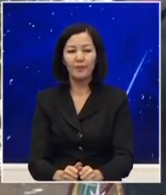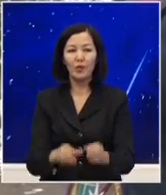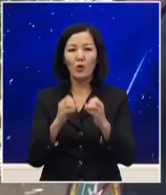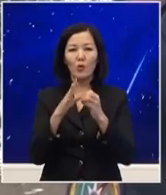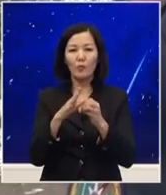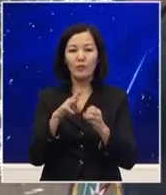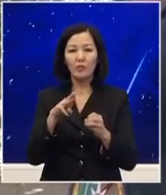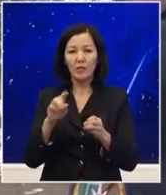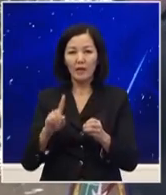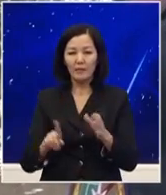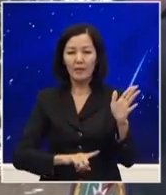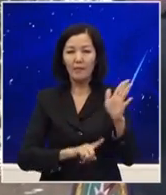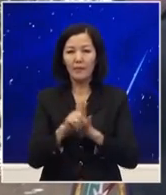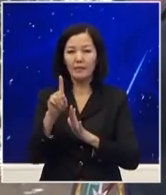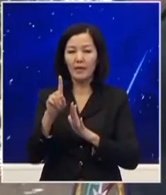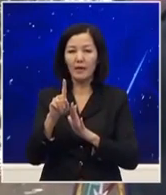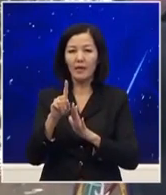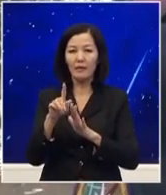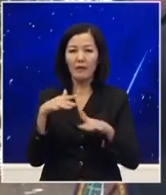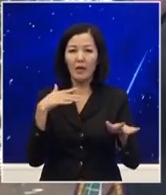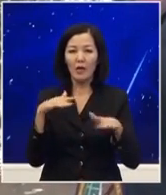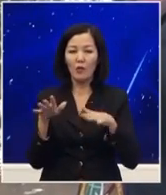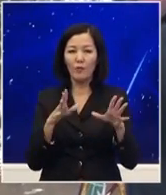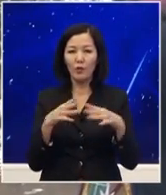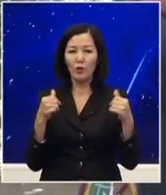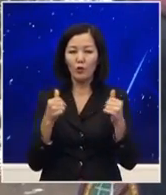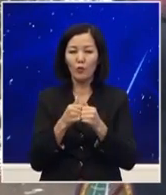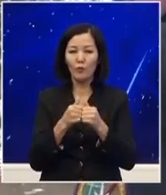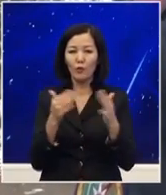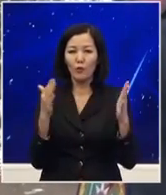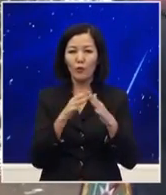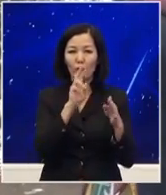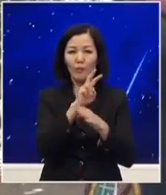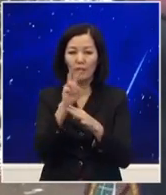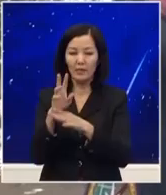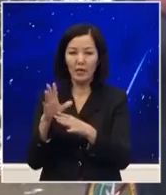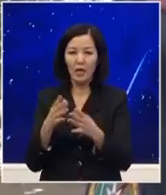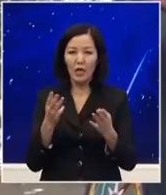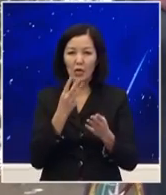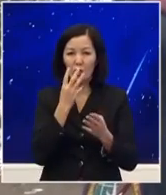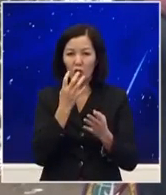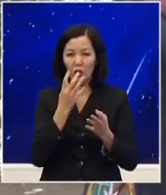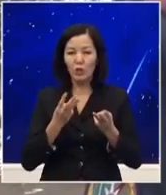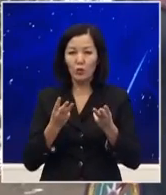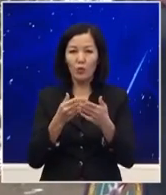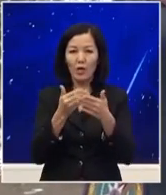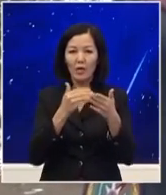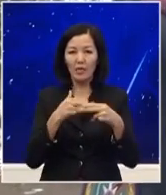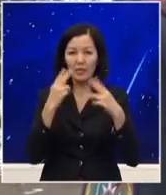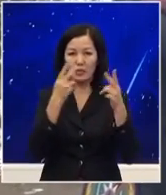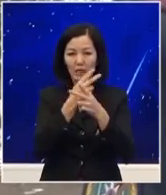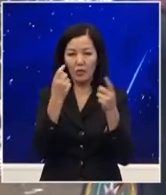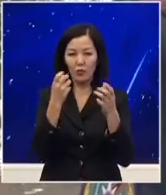15 тамыздан бастап біз әлеуметтік осал топтарға жататын тұрғындардың үйлерін аралай бастадық. Жылыту маусымының алдында оларға ескерту маңызды.